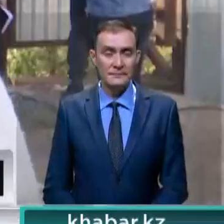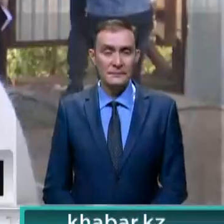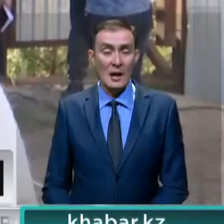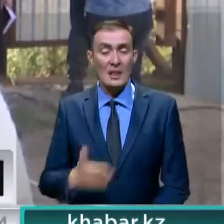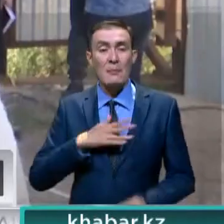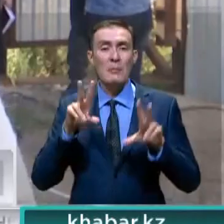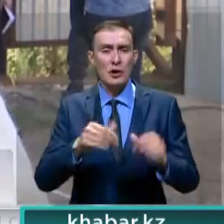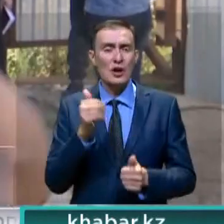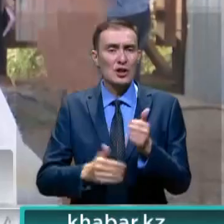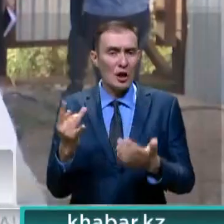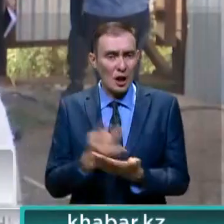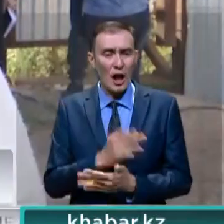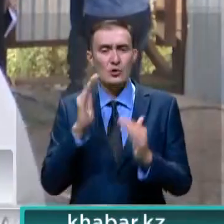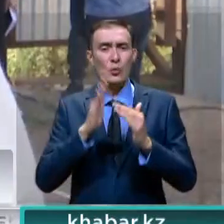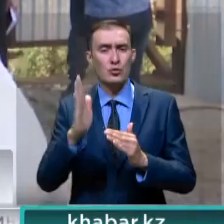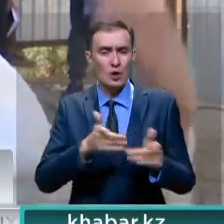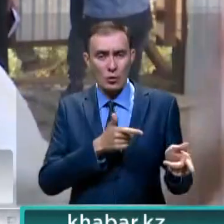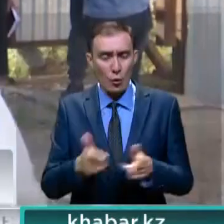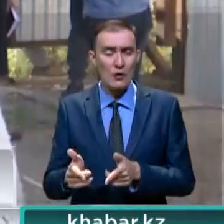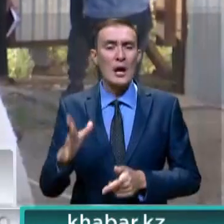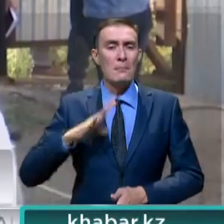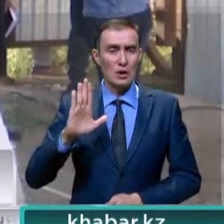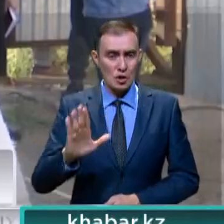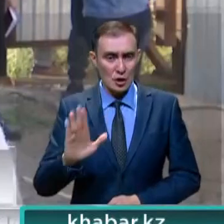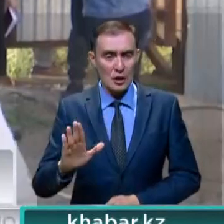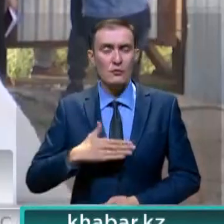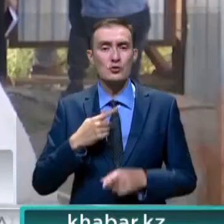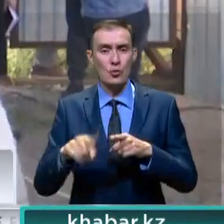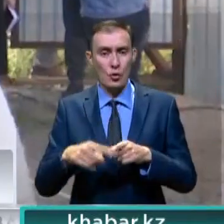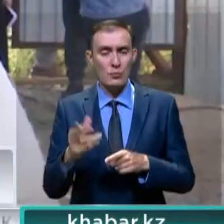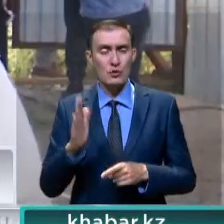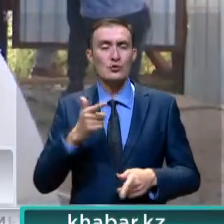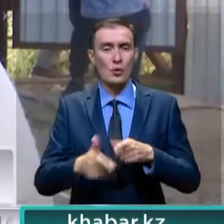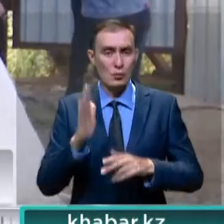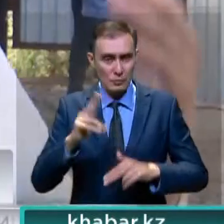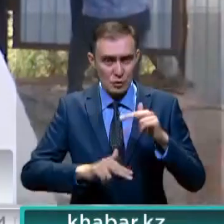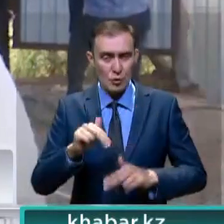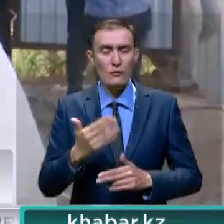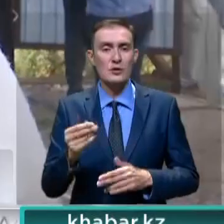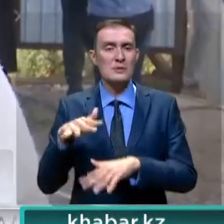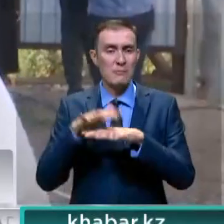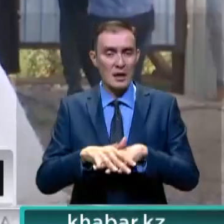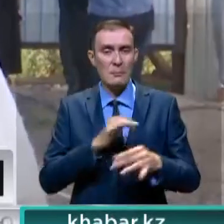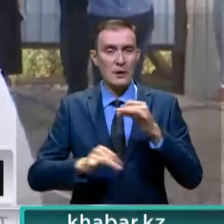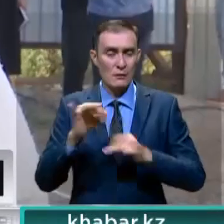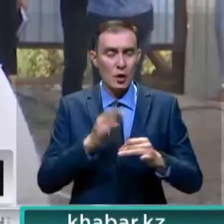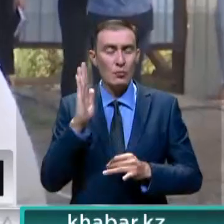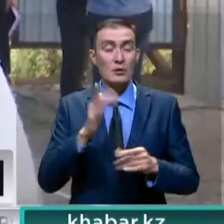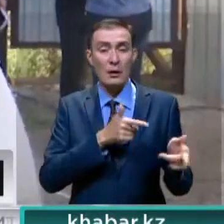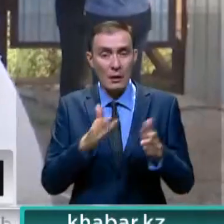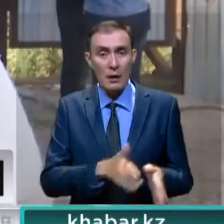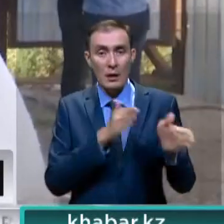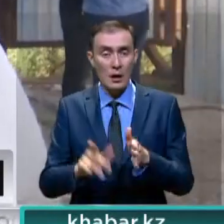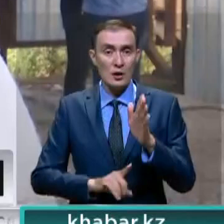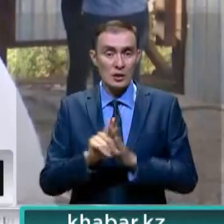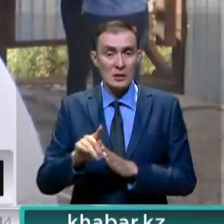Нам обещают каждый раз, что дом будет сдан. Подождите, вот мы сейчас подтянем средства, дом будет сдан. Вот мы с банком переговариваем, дом будет сдан. Потом